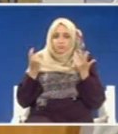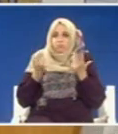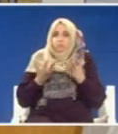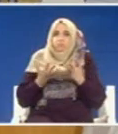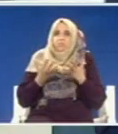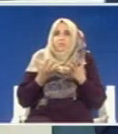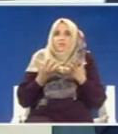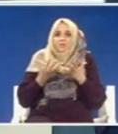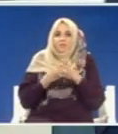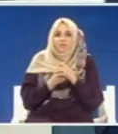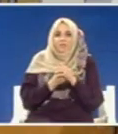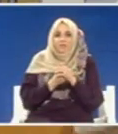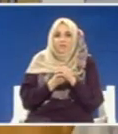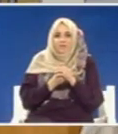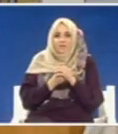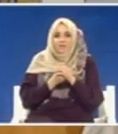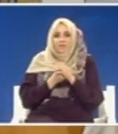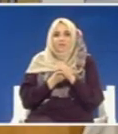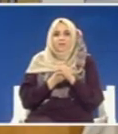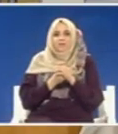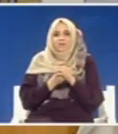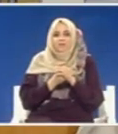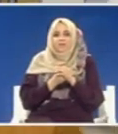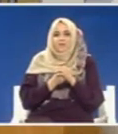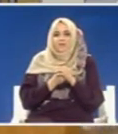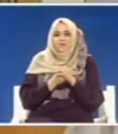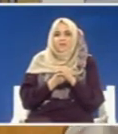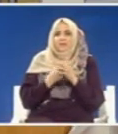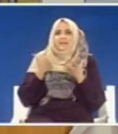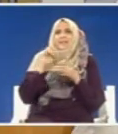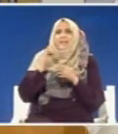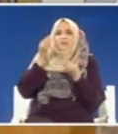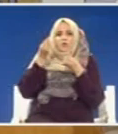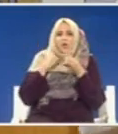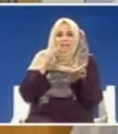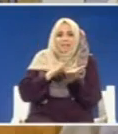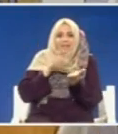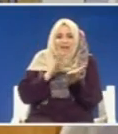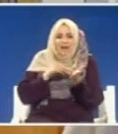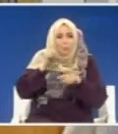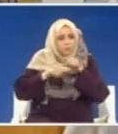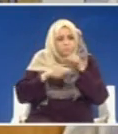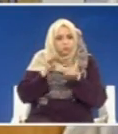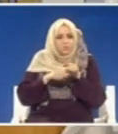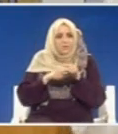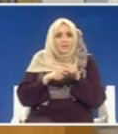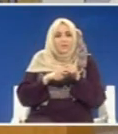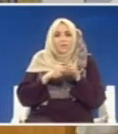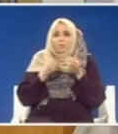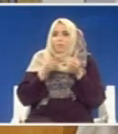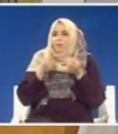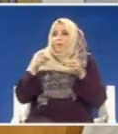وجل. من الذي أكرمنا بهذه الأرض وما عليها من خيرات،